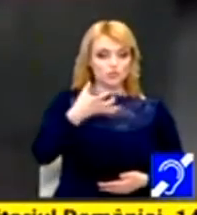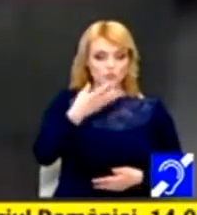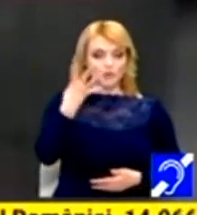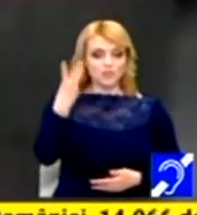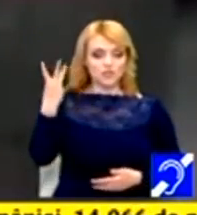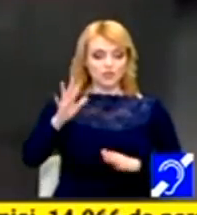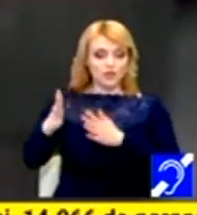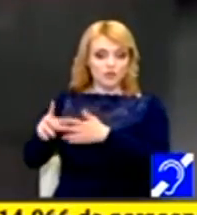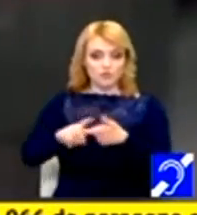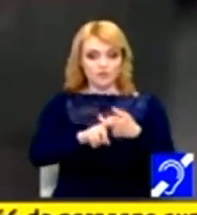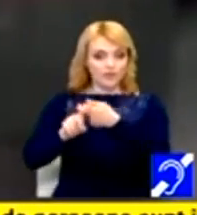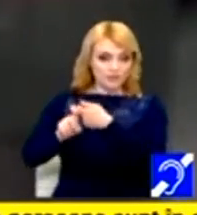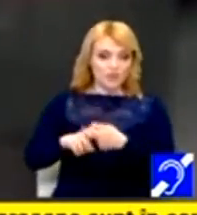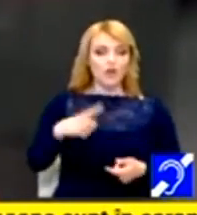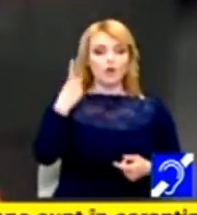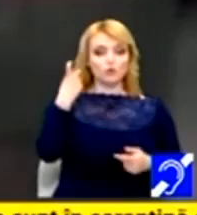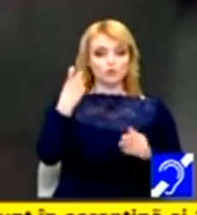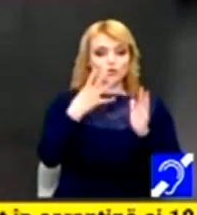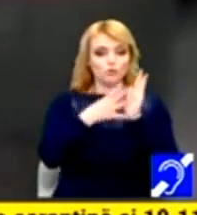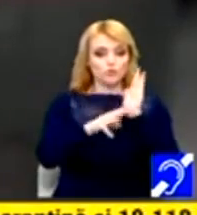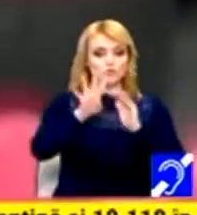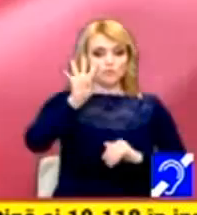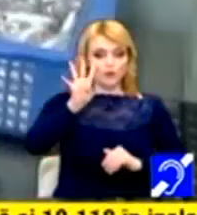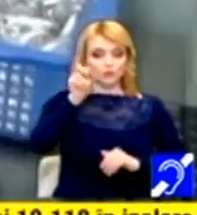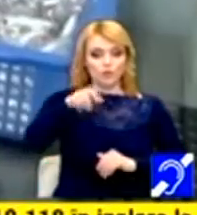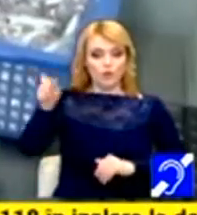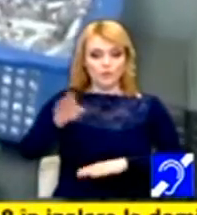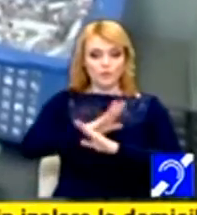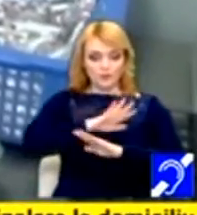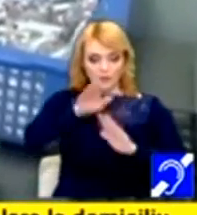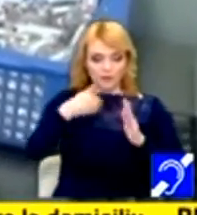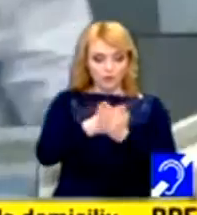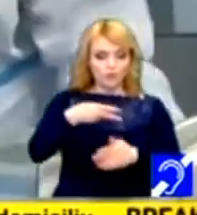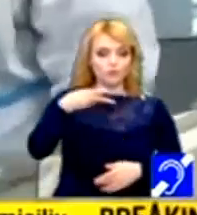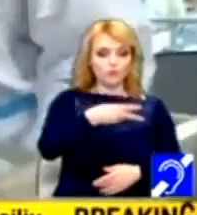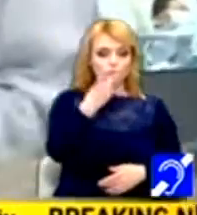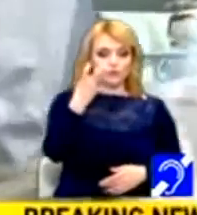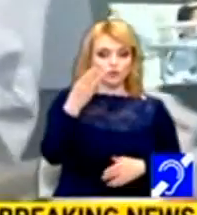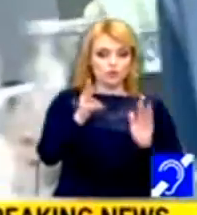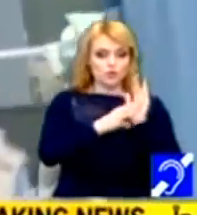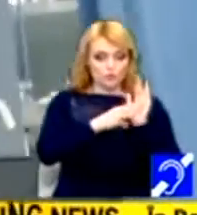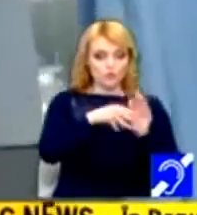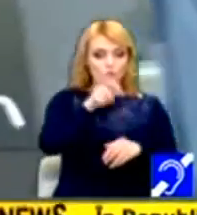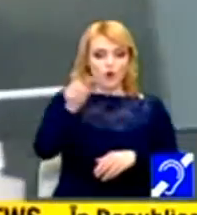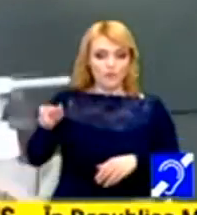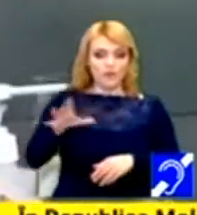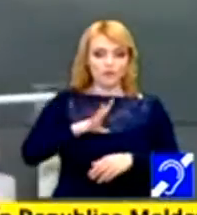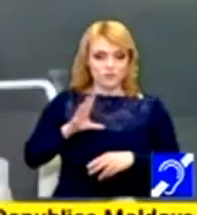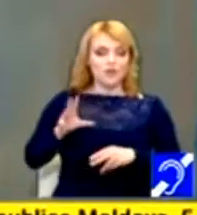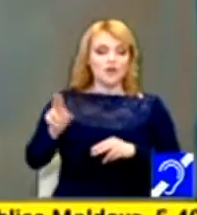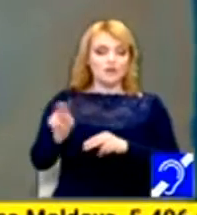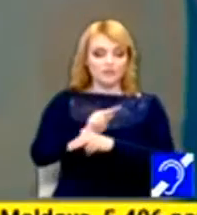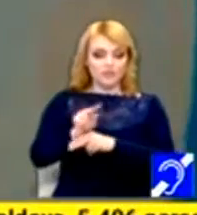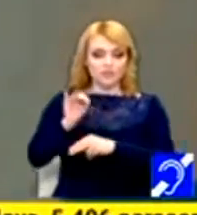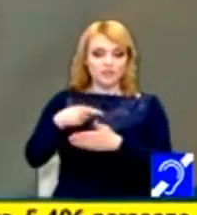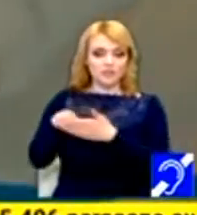5.553 de cazuri de infectare, iar 194 de oameni au murit. Până acum, 2.228 de pacienți au fost declarați